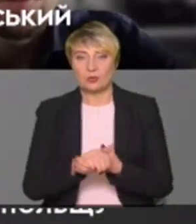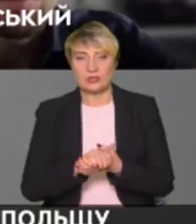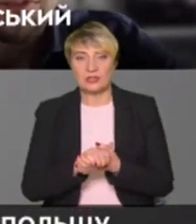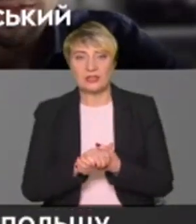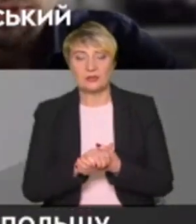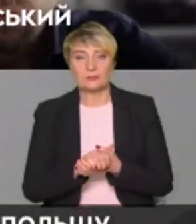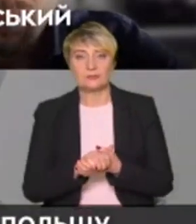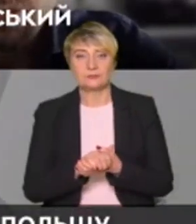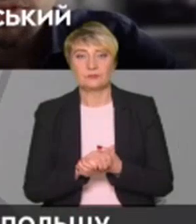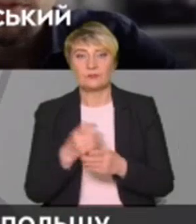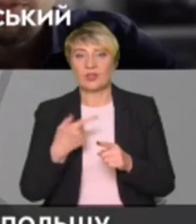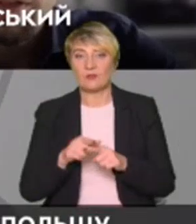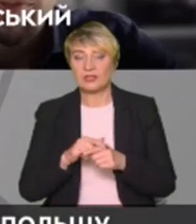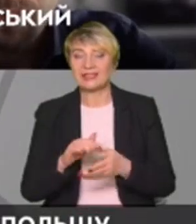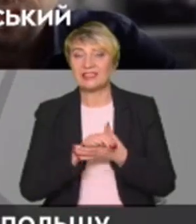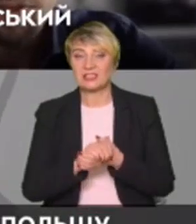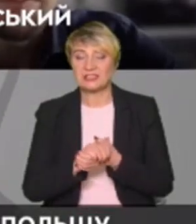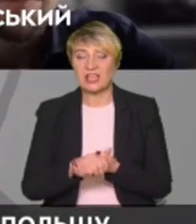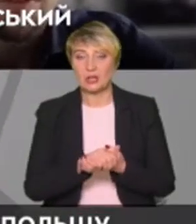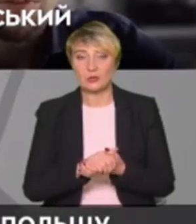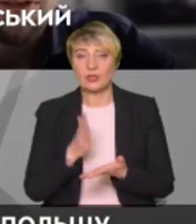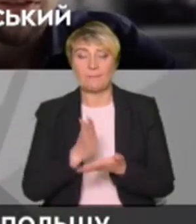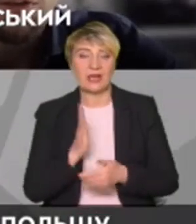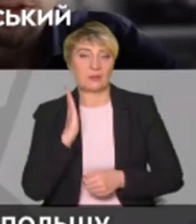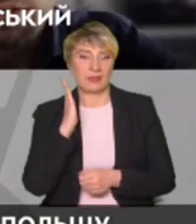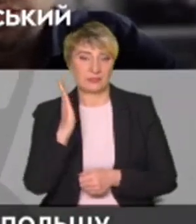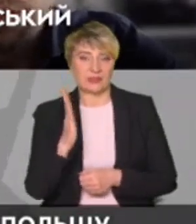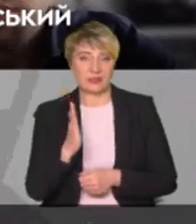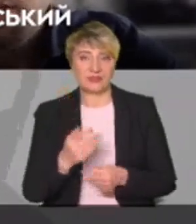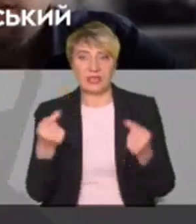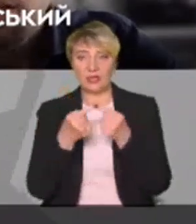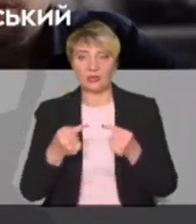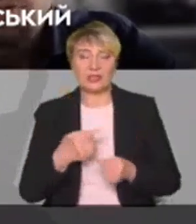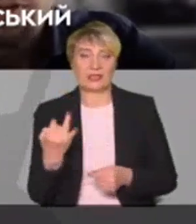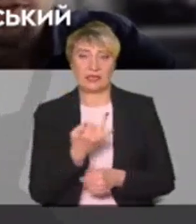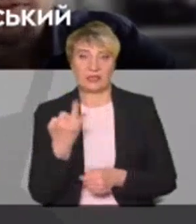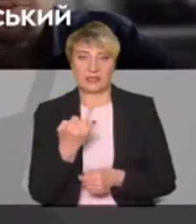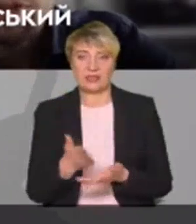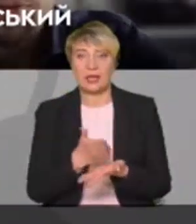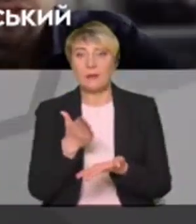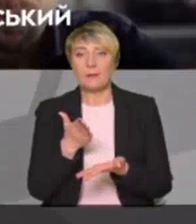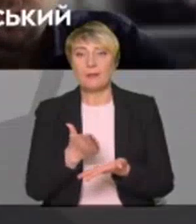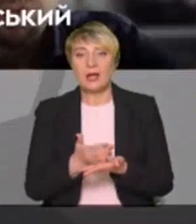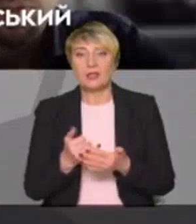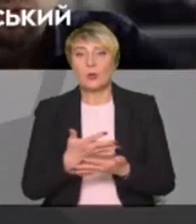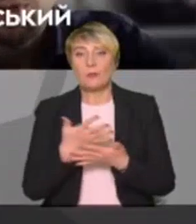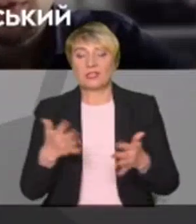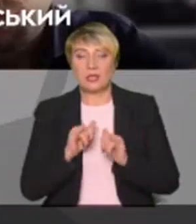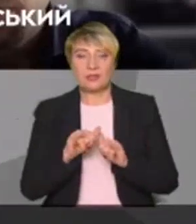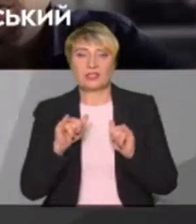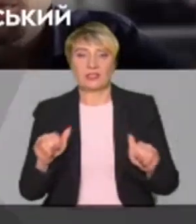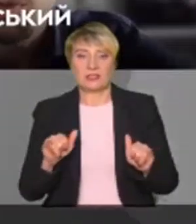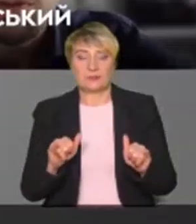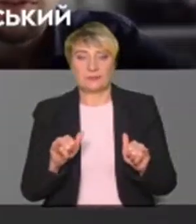Тому цей союз, він має перспективи. Він має конкретні інтереси і він має масштаби для розвитку. Водночас